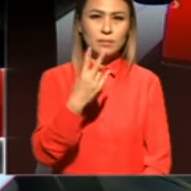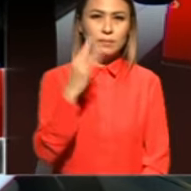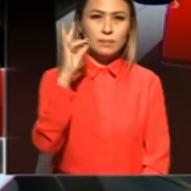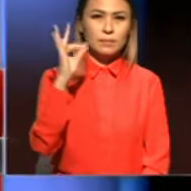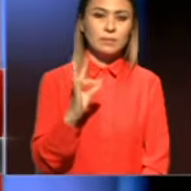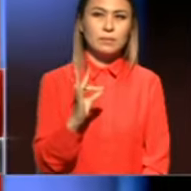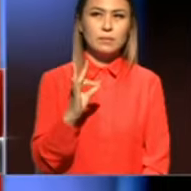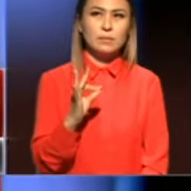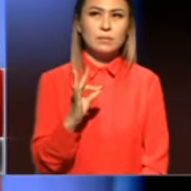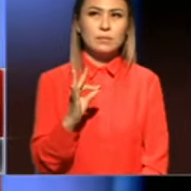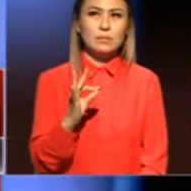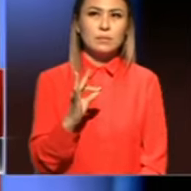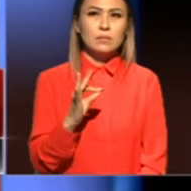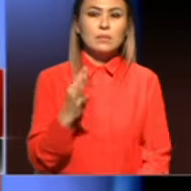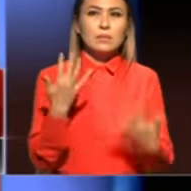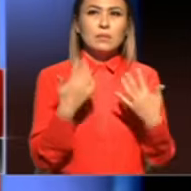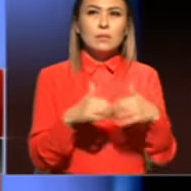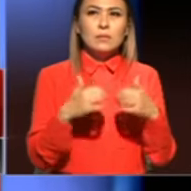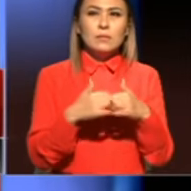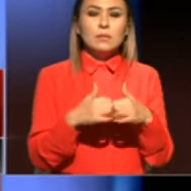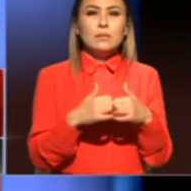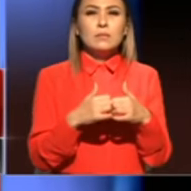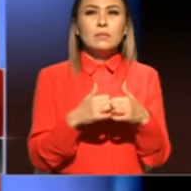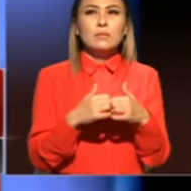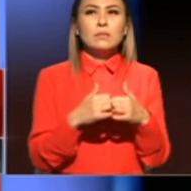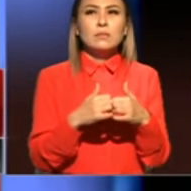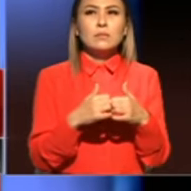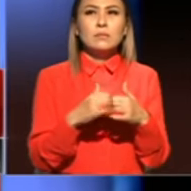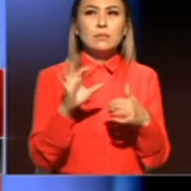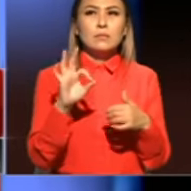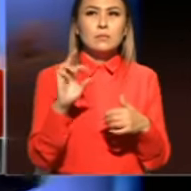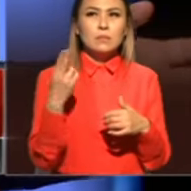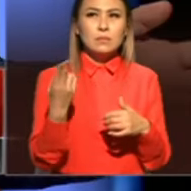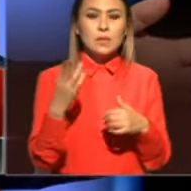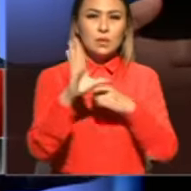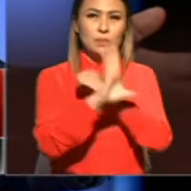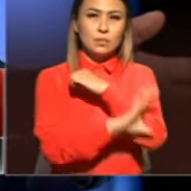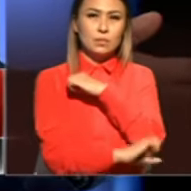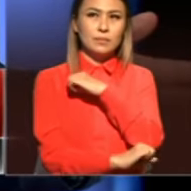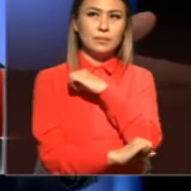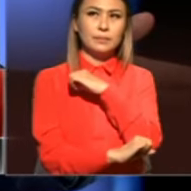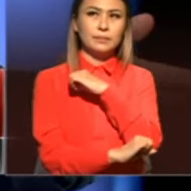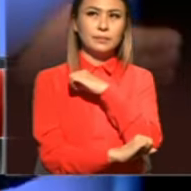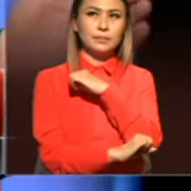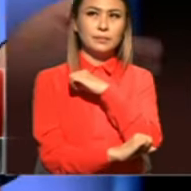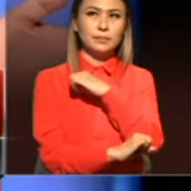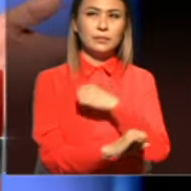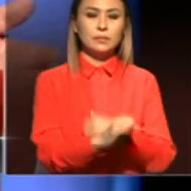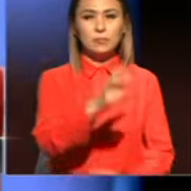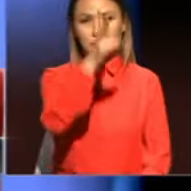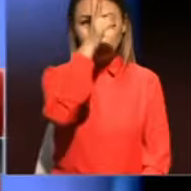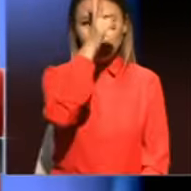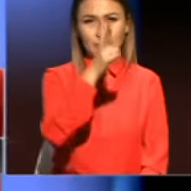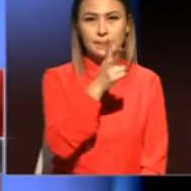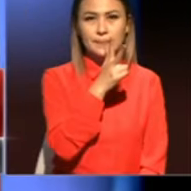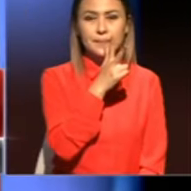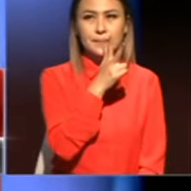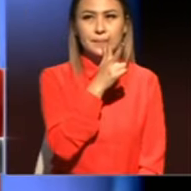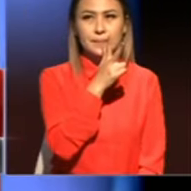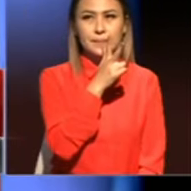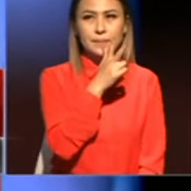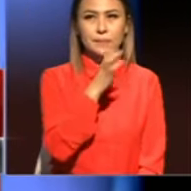әлеуметтік мақсаттағы бюджет. Иә, 52%. Ал енді қарап отырсаң, соңғы мына бір үш айдың ішінде